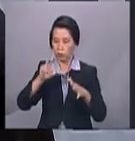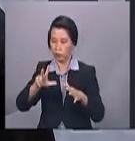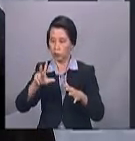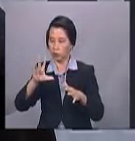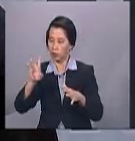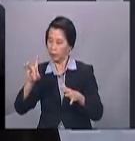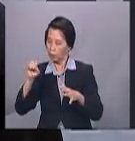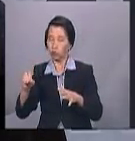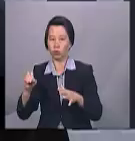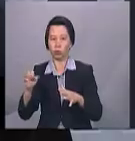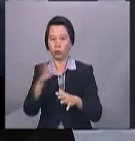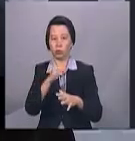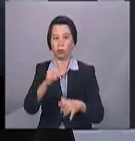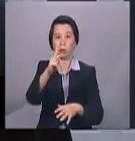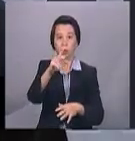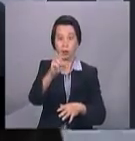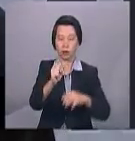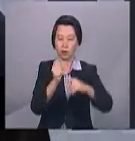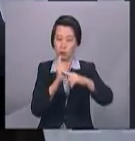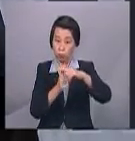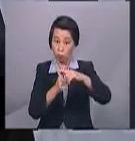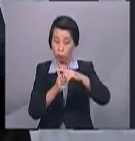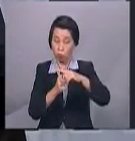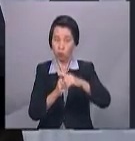15,380, kes positif ialah